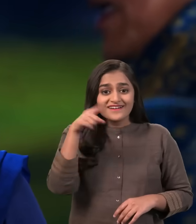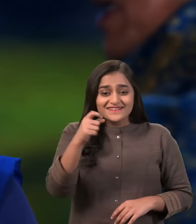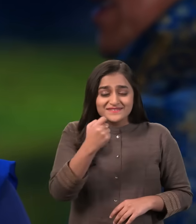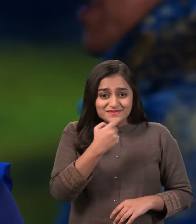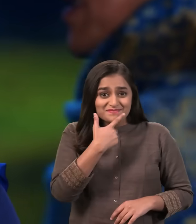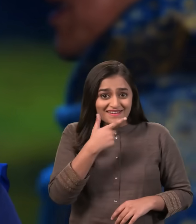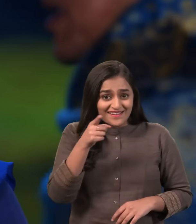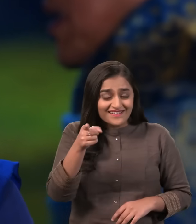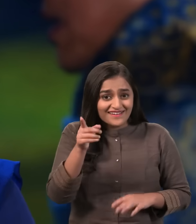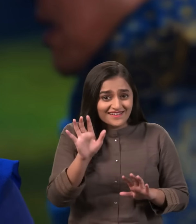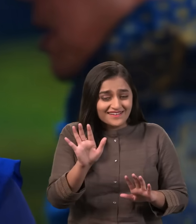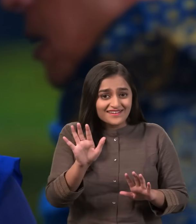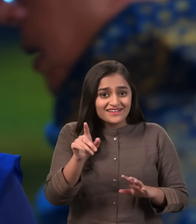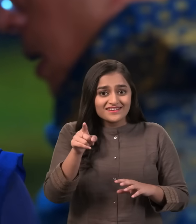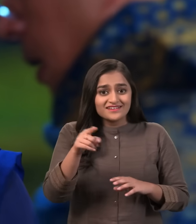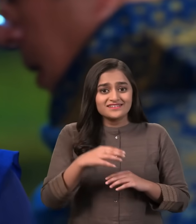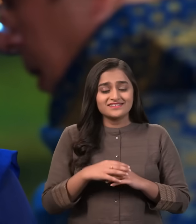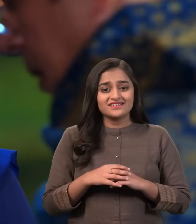इसके चेहरे की ये मुस्कुराहट